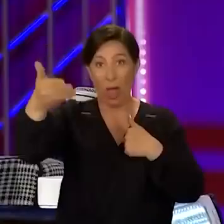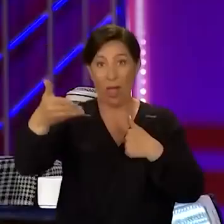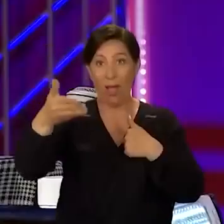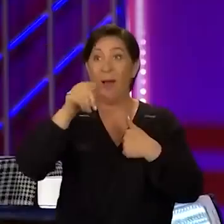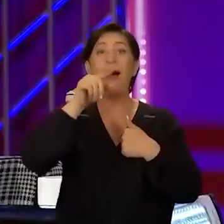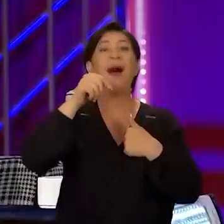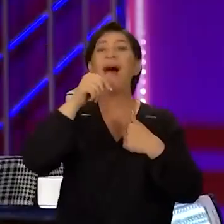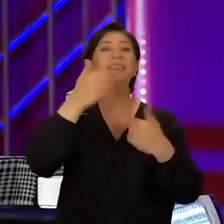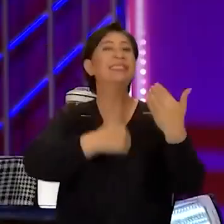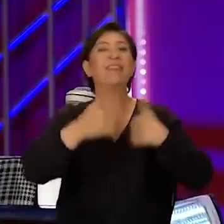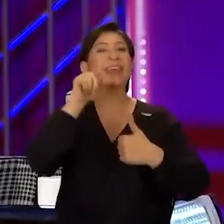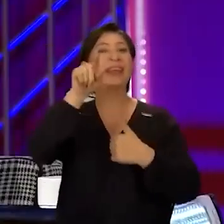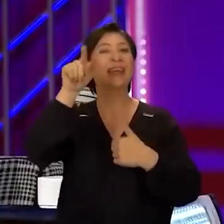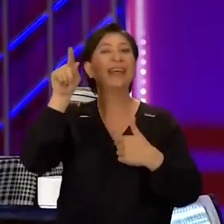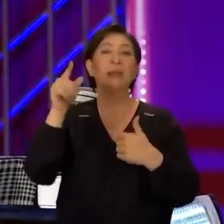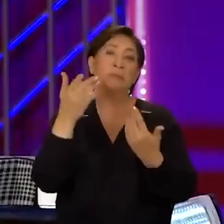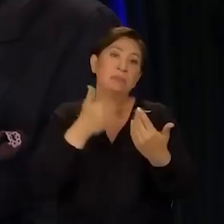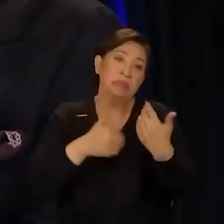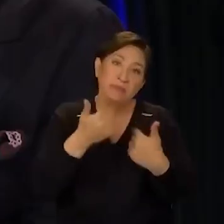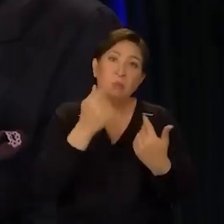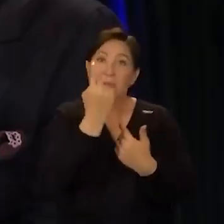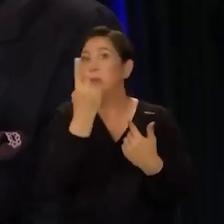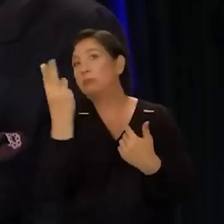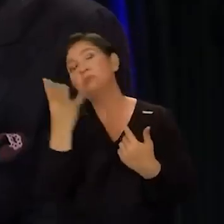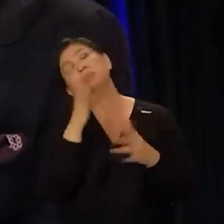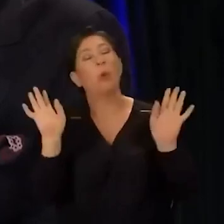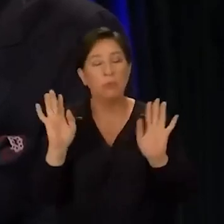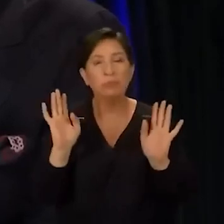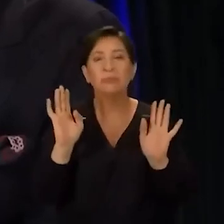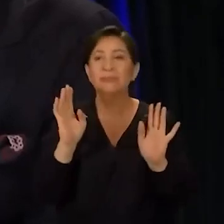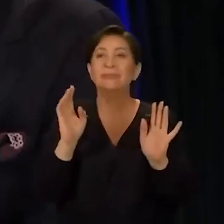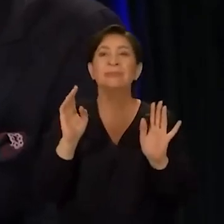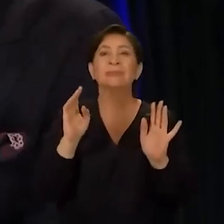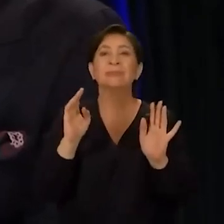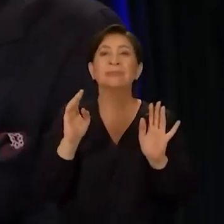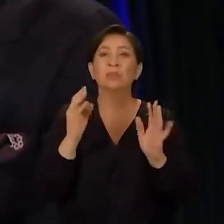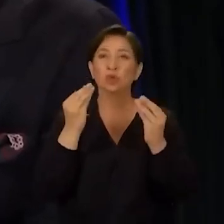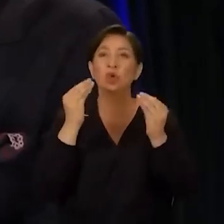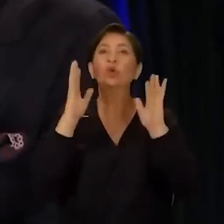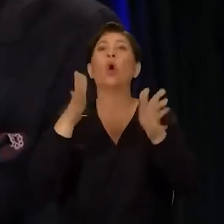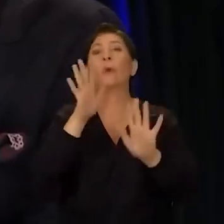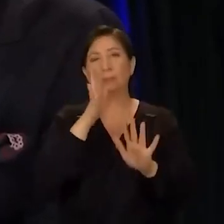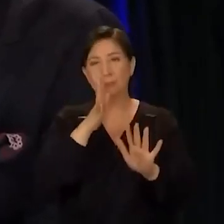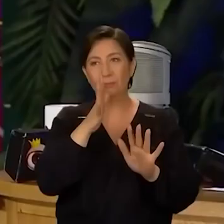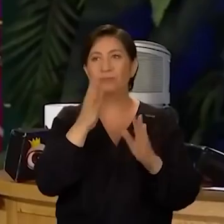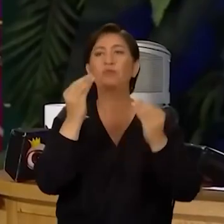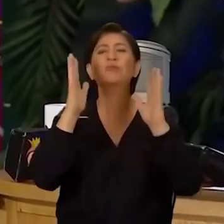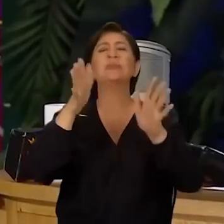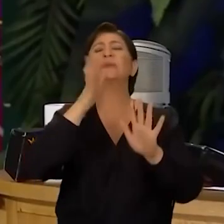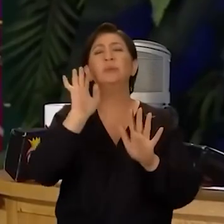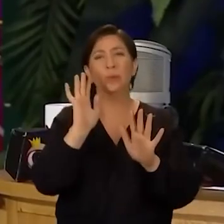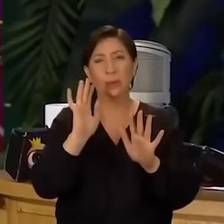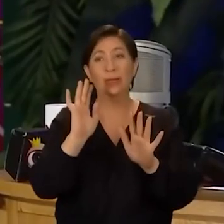olan kişi ya da kişiler Bilmiyorum kaç tane çok yok çünkü çok yok